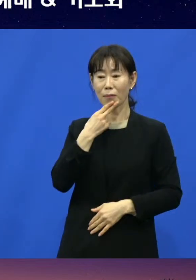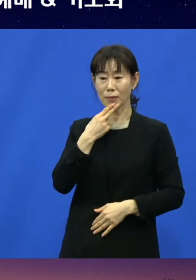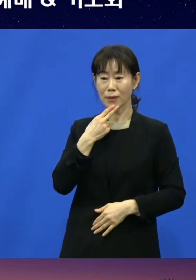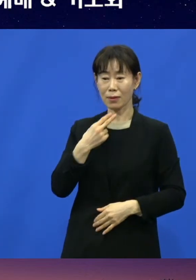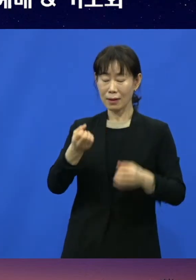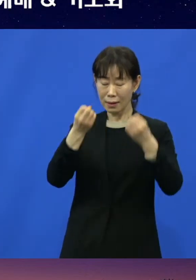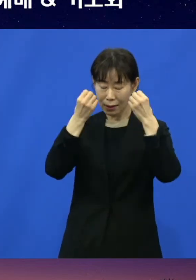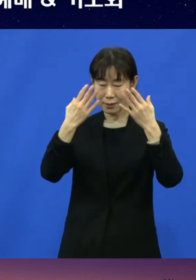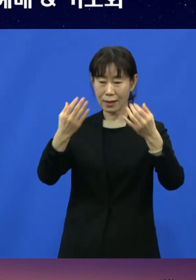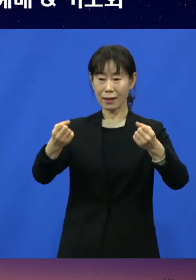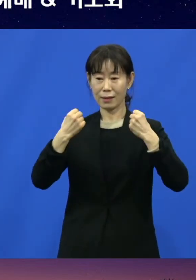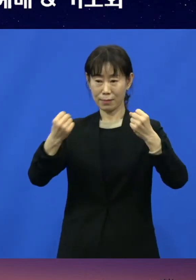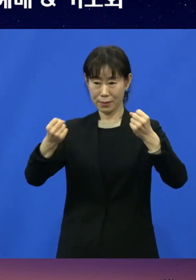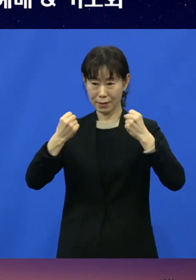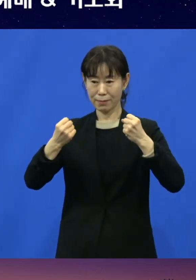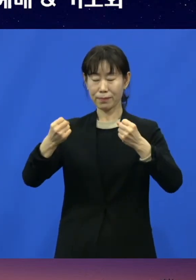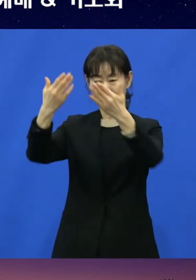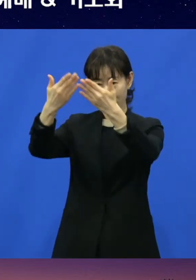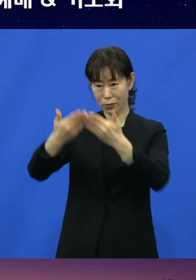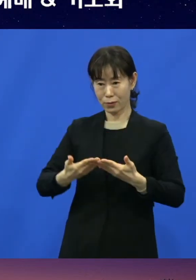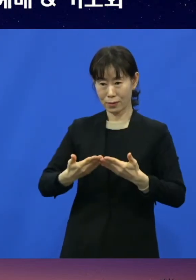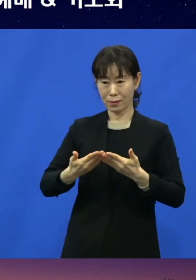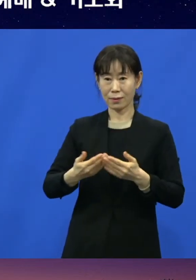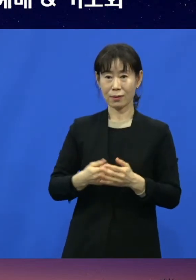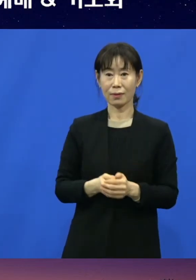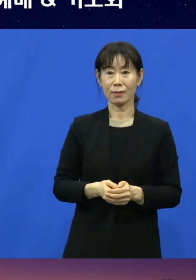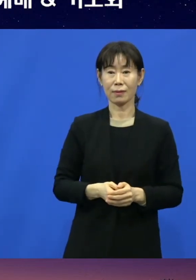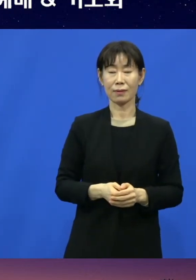삶의 원동력이 어디로부터 나오느냐는 거죠.